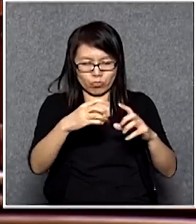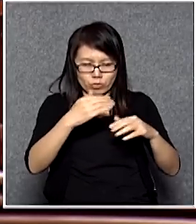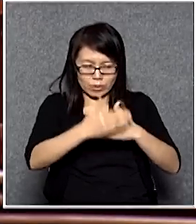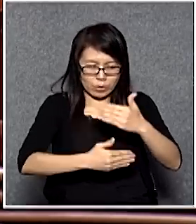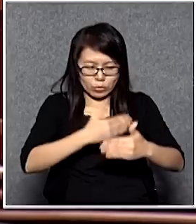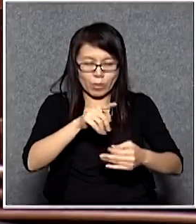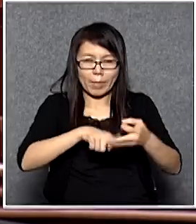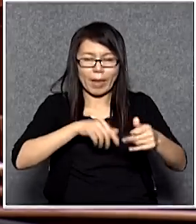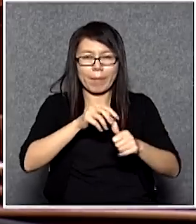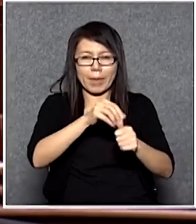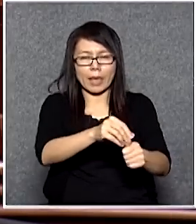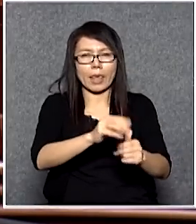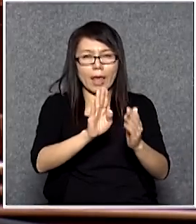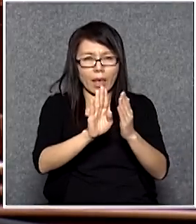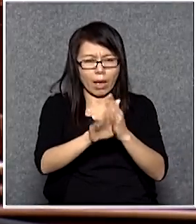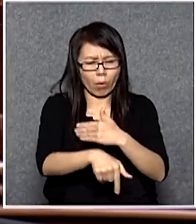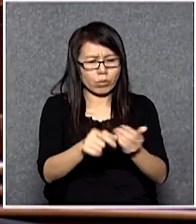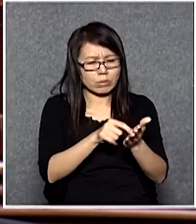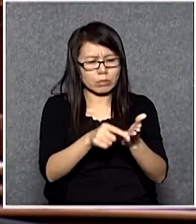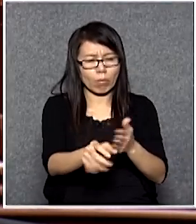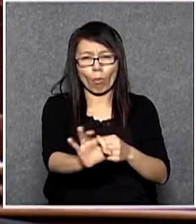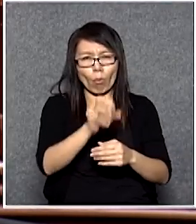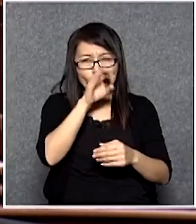後這些字的。